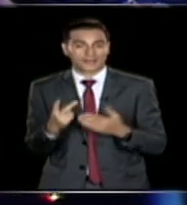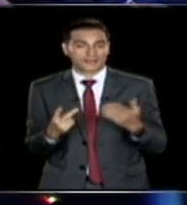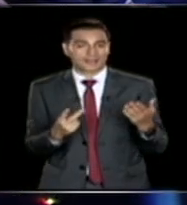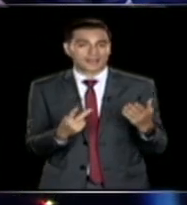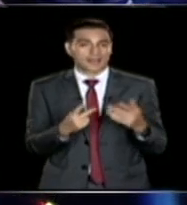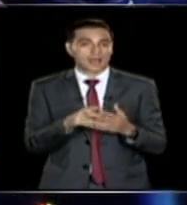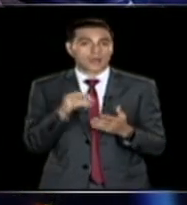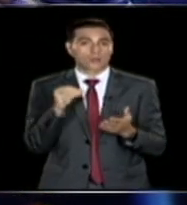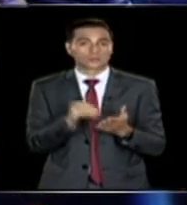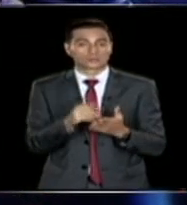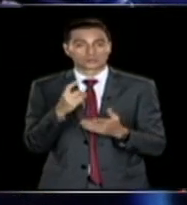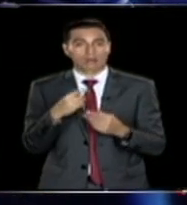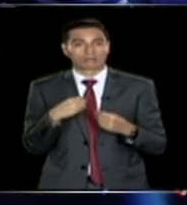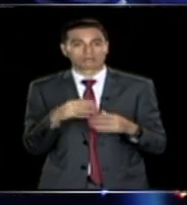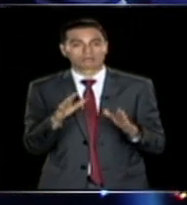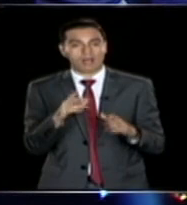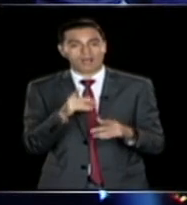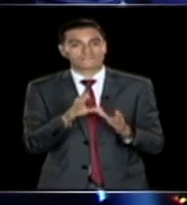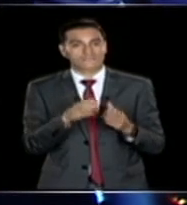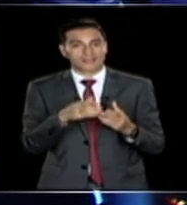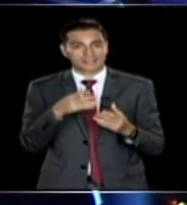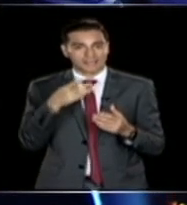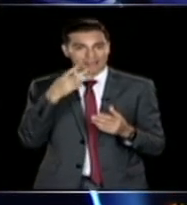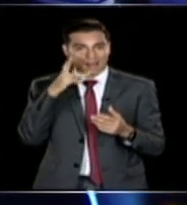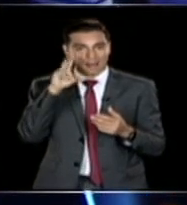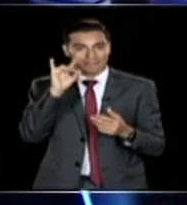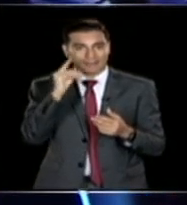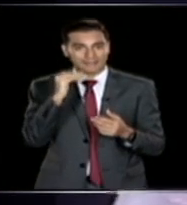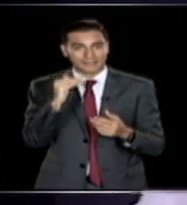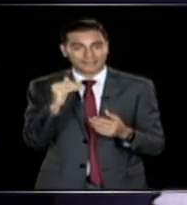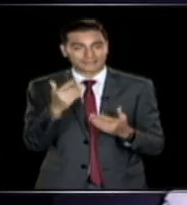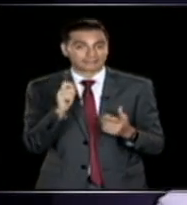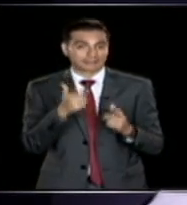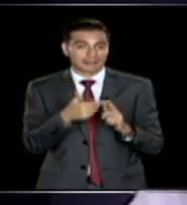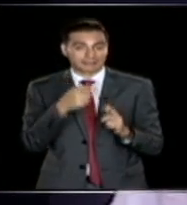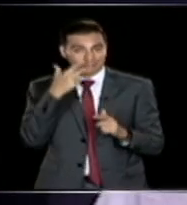أول سؤال، طار من فريق المريخ.